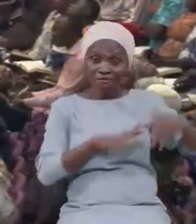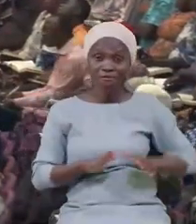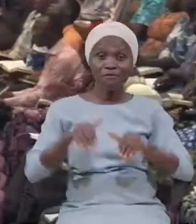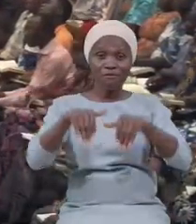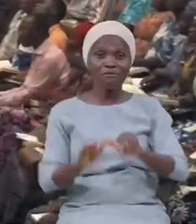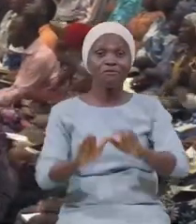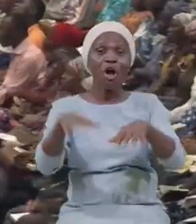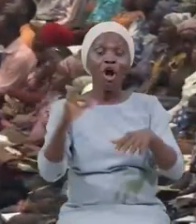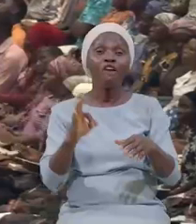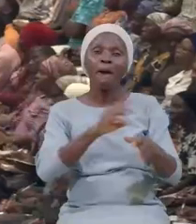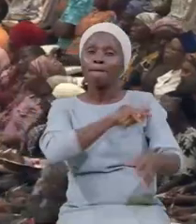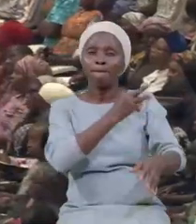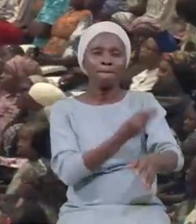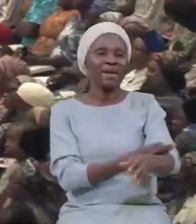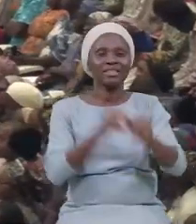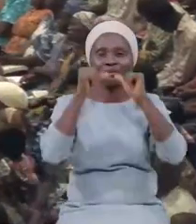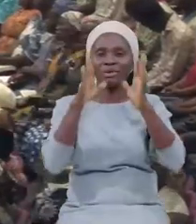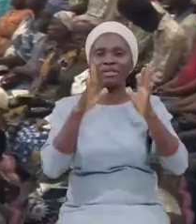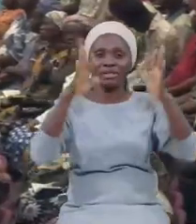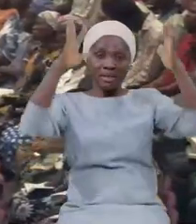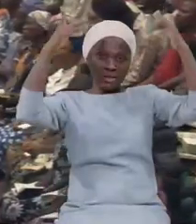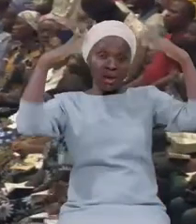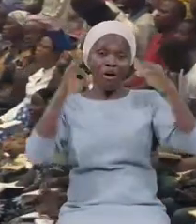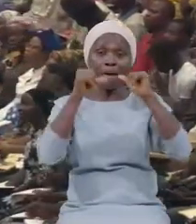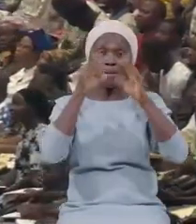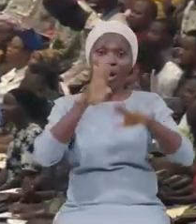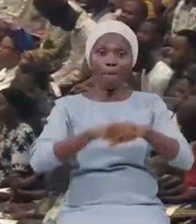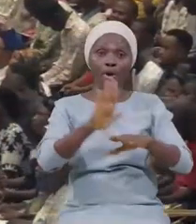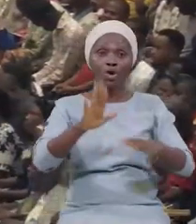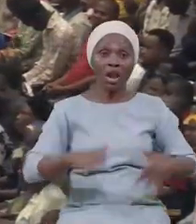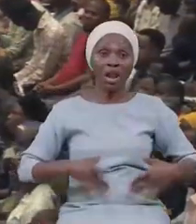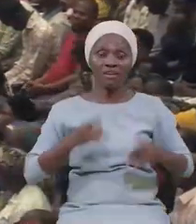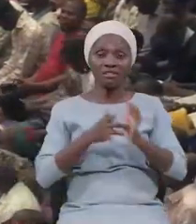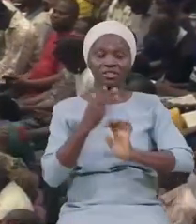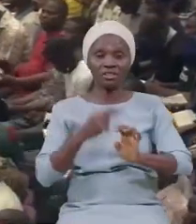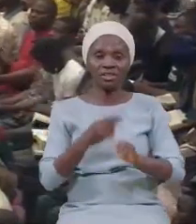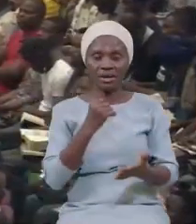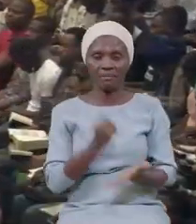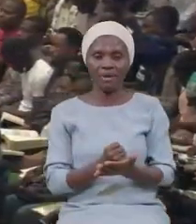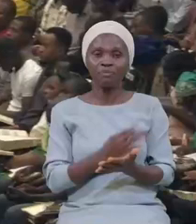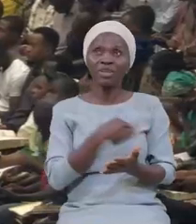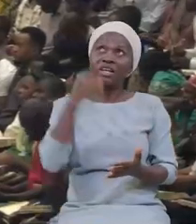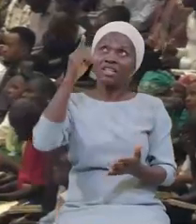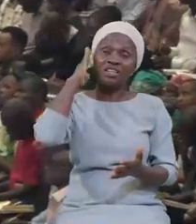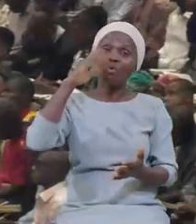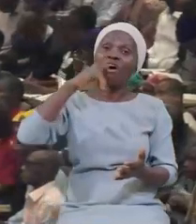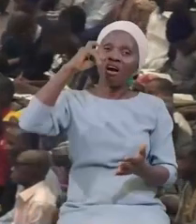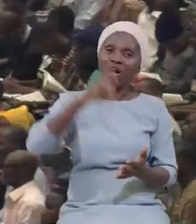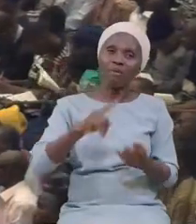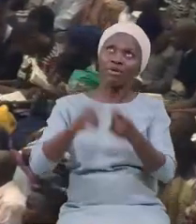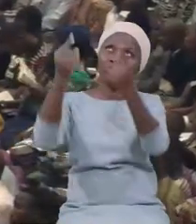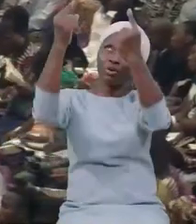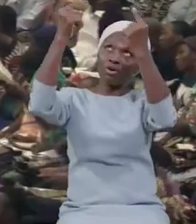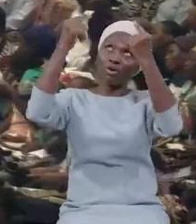Un déluge de puissantes bénédictions dans votre vie au nom de Jésus. Il vous enverra la pluie